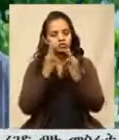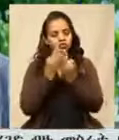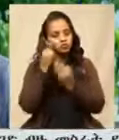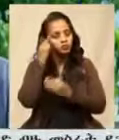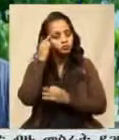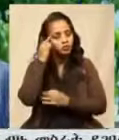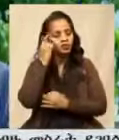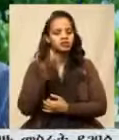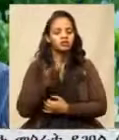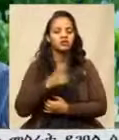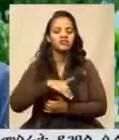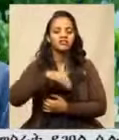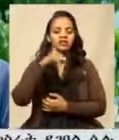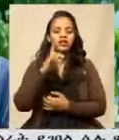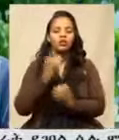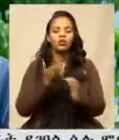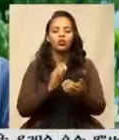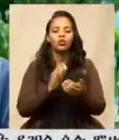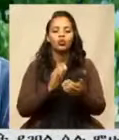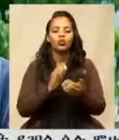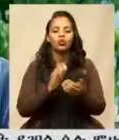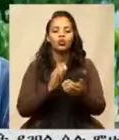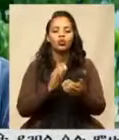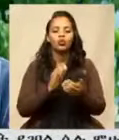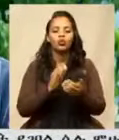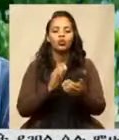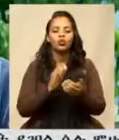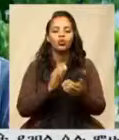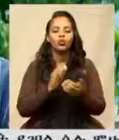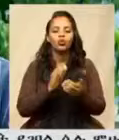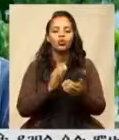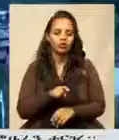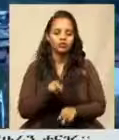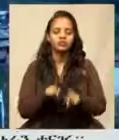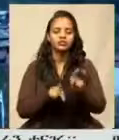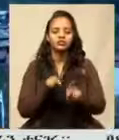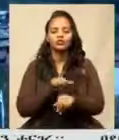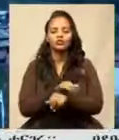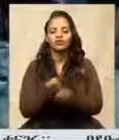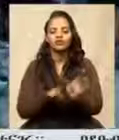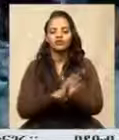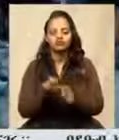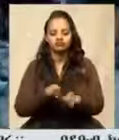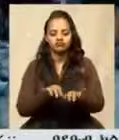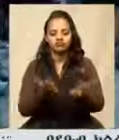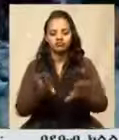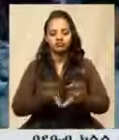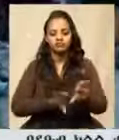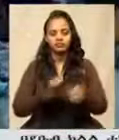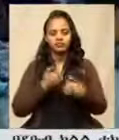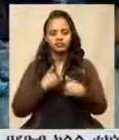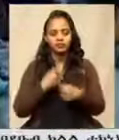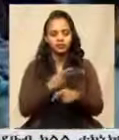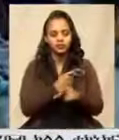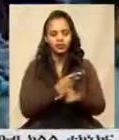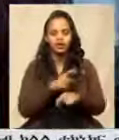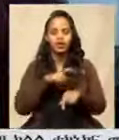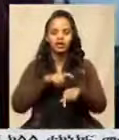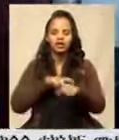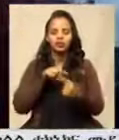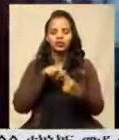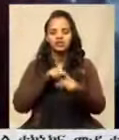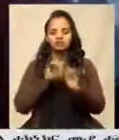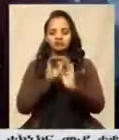በማሰብ ከፍተኛ የሆነ ጥንቃቄ ማድረግ ይገባዋል። ህብረተሰቡ ለኮሮና ቫይረስ ወረርሽኝ እያደረገ ያለው ጥንቃቄ ከጊዜ ወደ